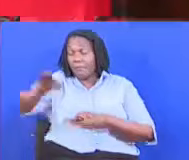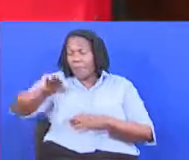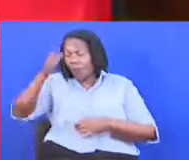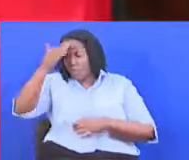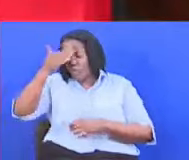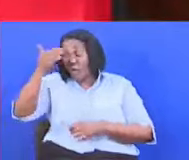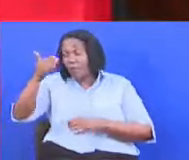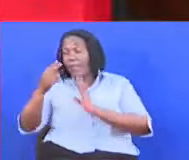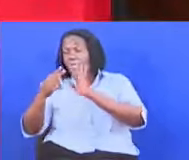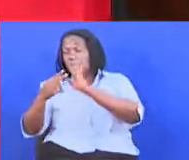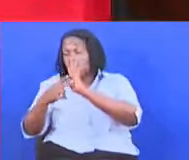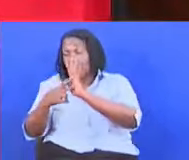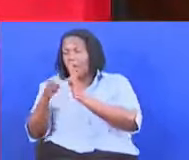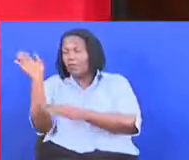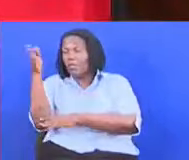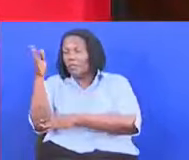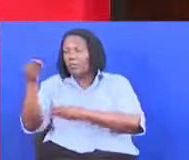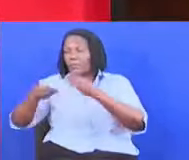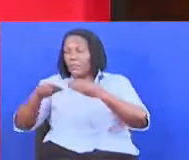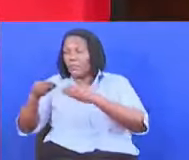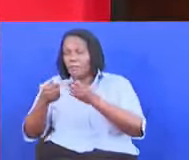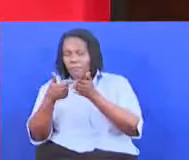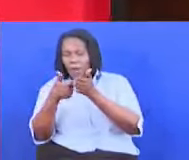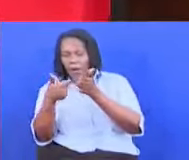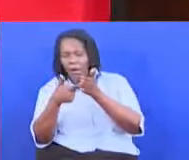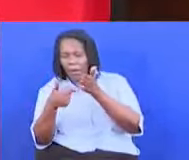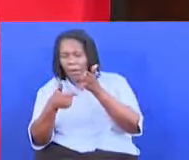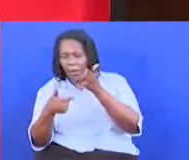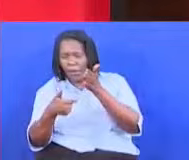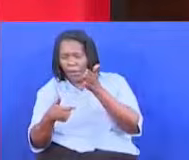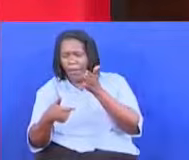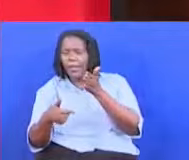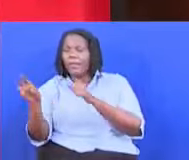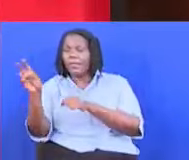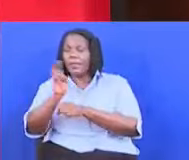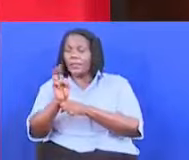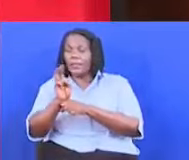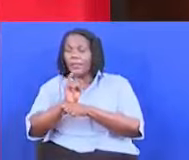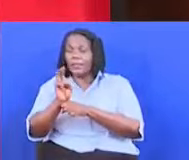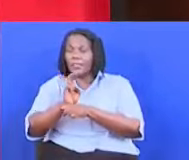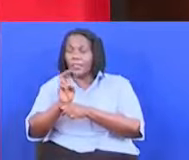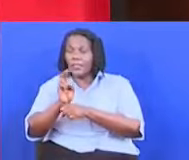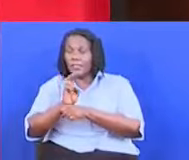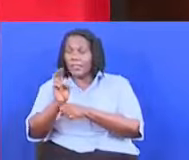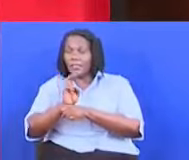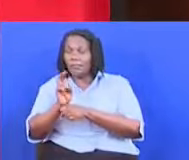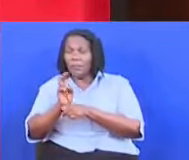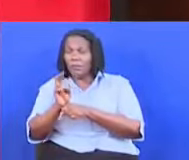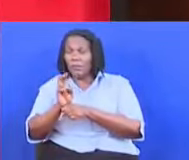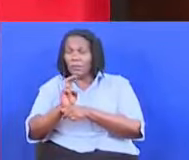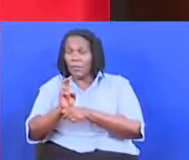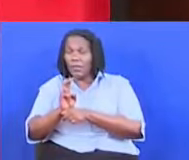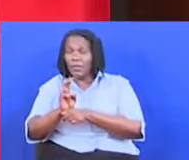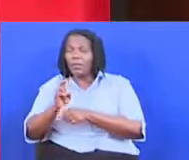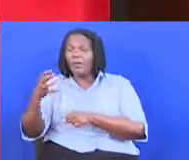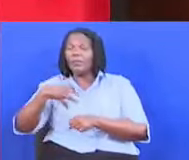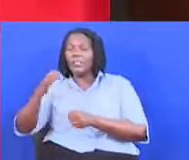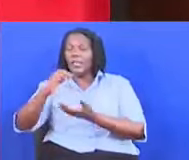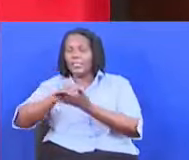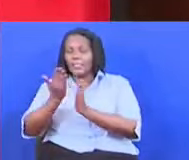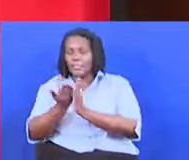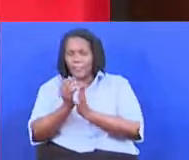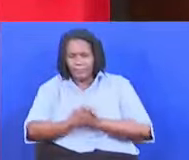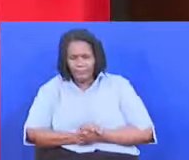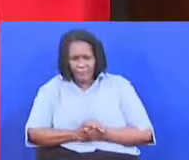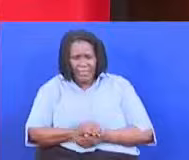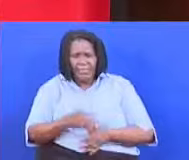katika diplomasia ya uchumi yaliyoainishwa yanasimamiwa na wizara zingine za kisekta, je,